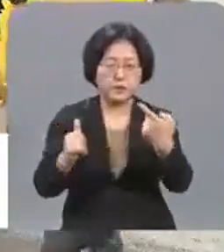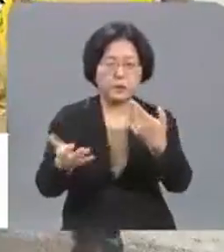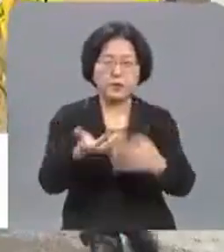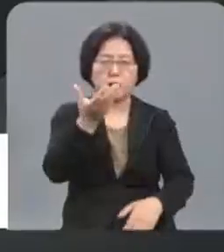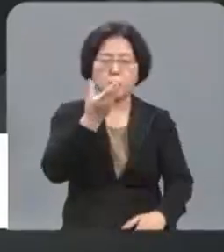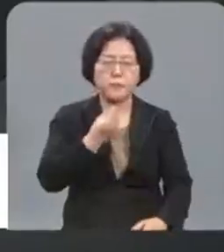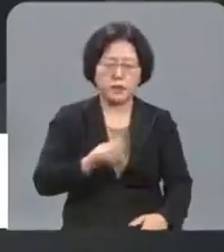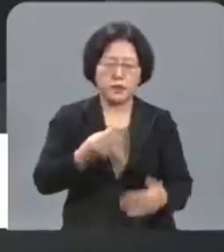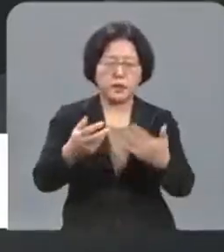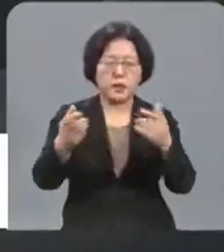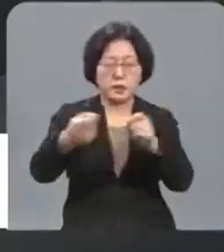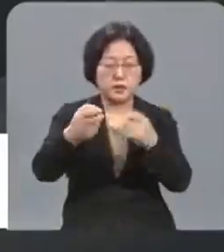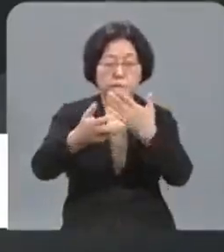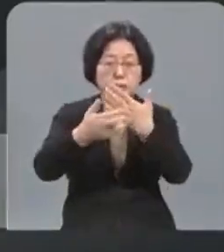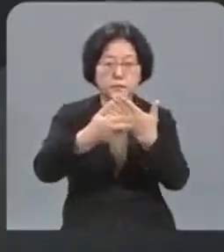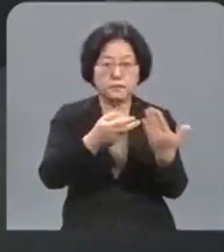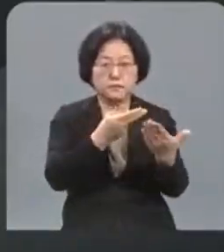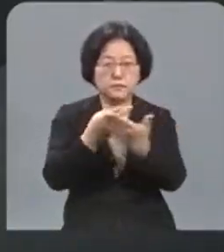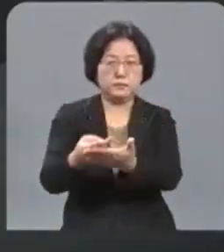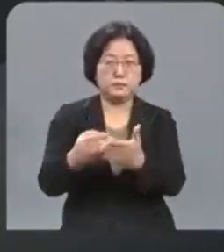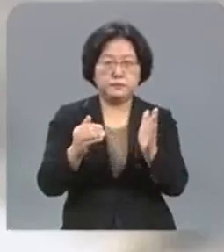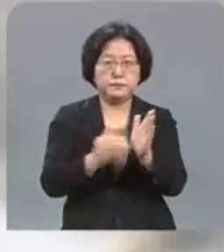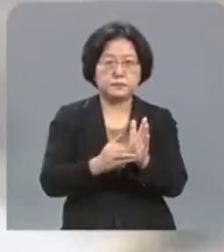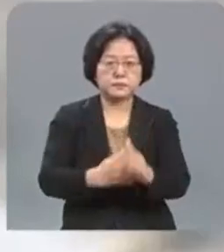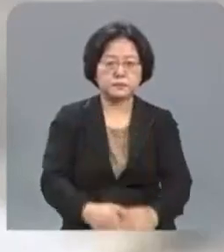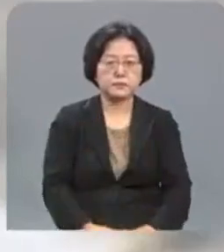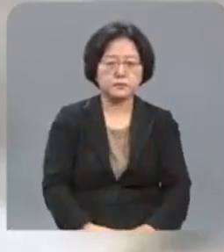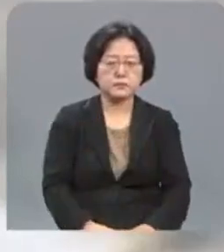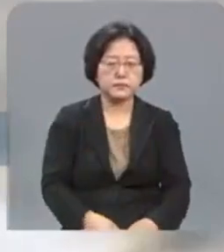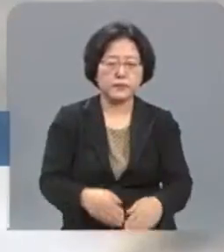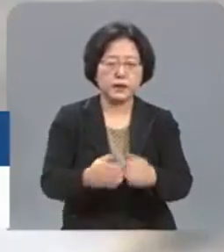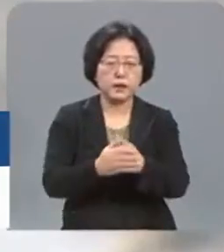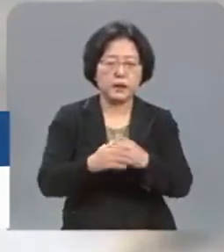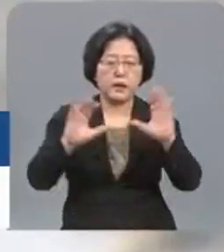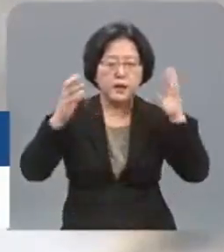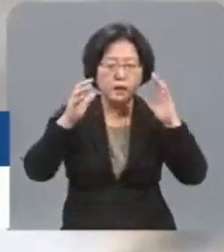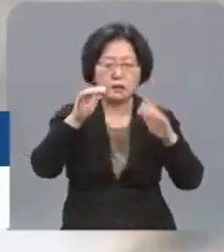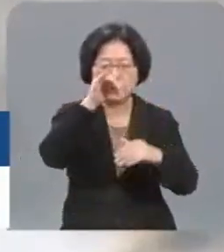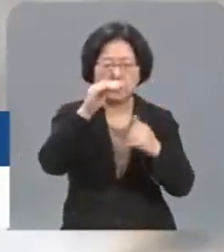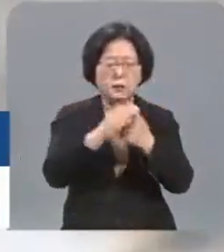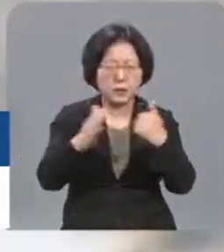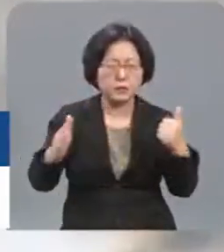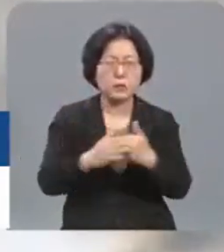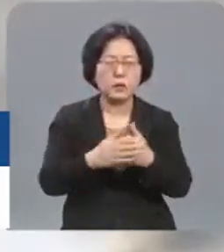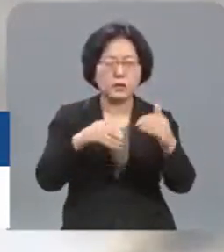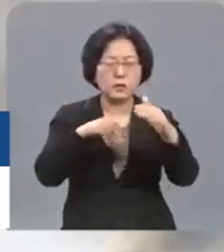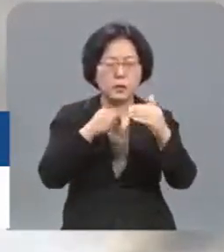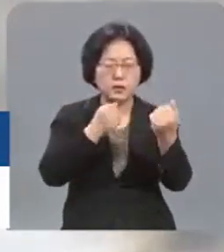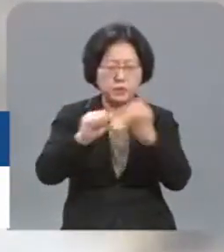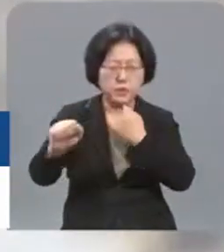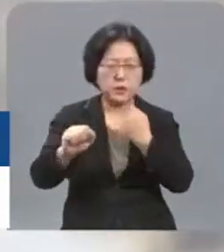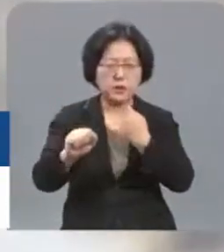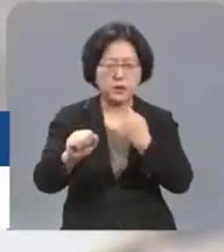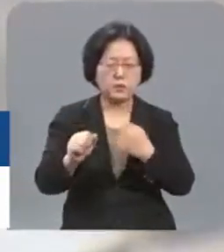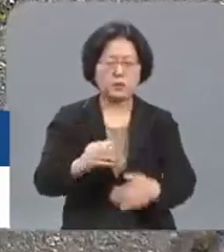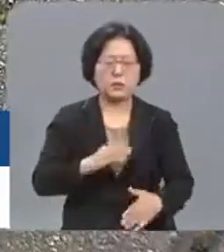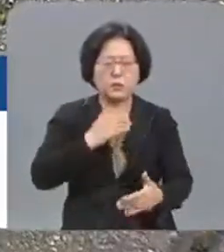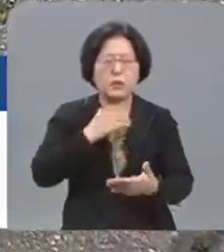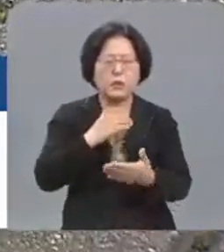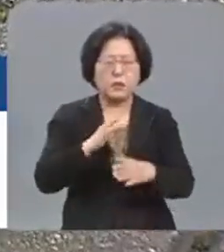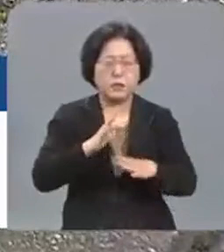연기를 들이마셔 인근 병원으로 옮겨졌습니다. 애들도 있으니까 챙겨가지고 내려오려면 굉장히 깜짝